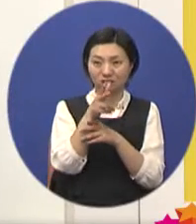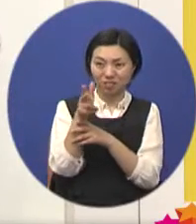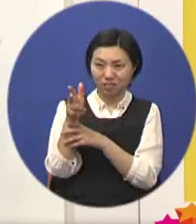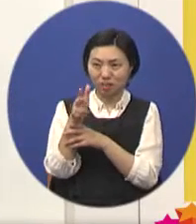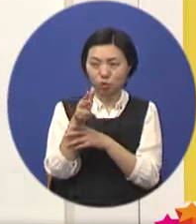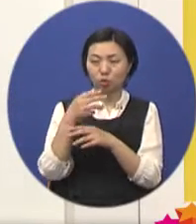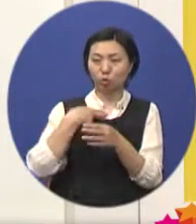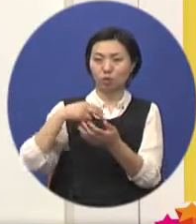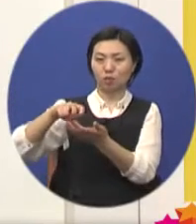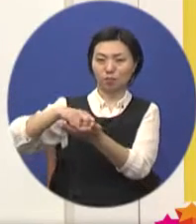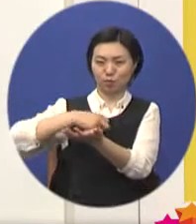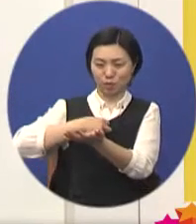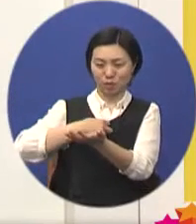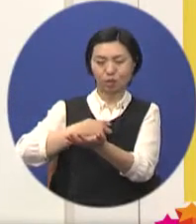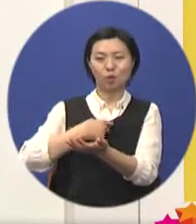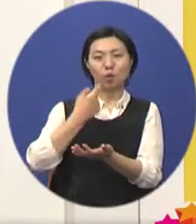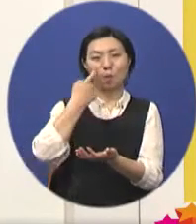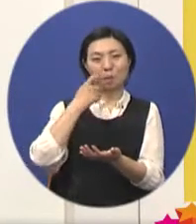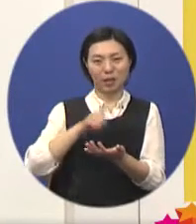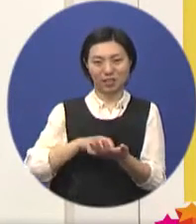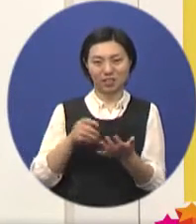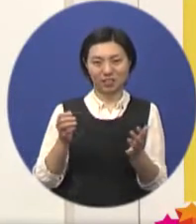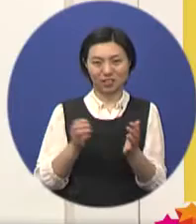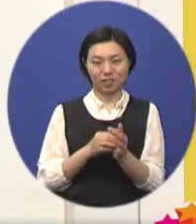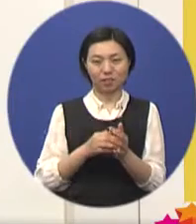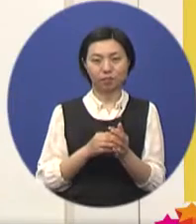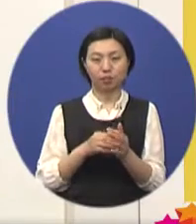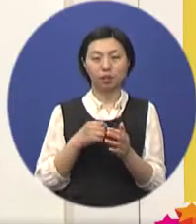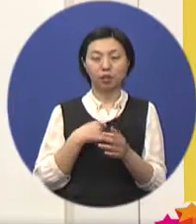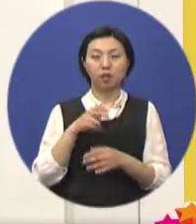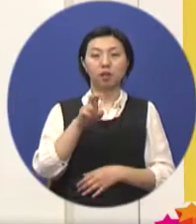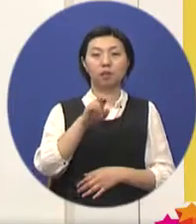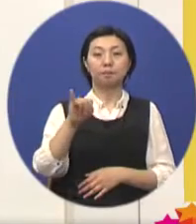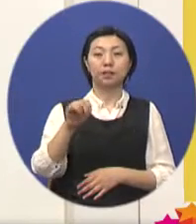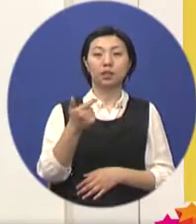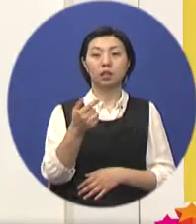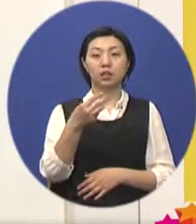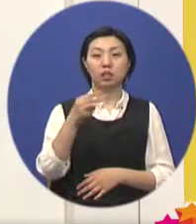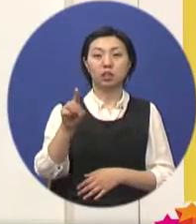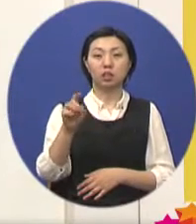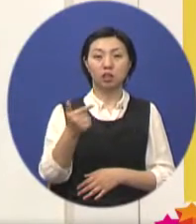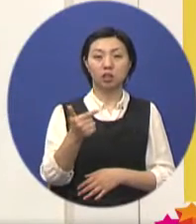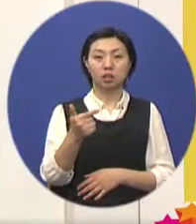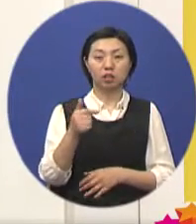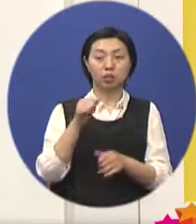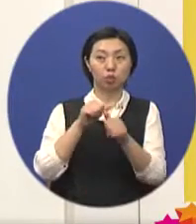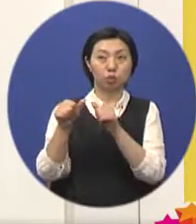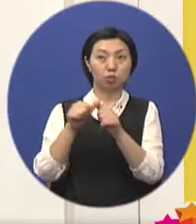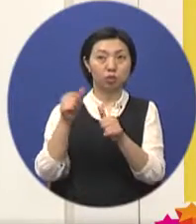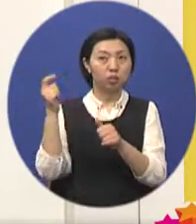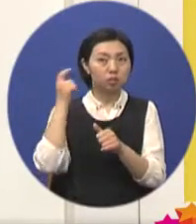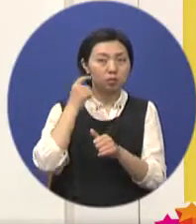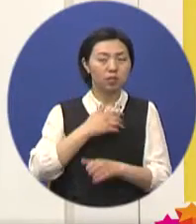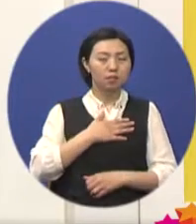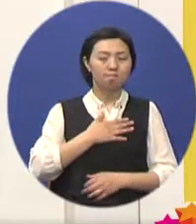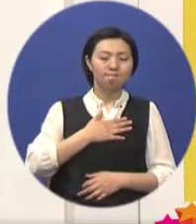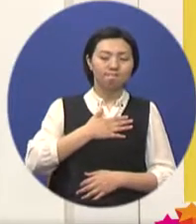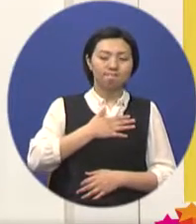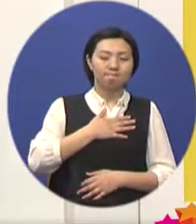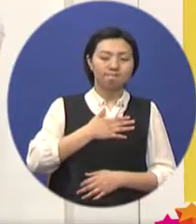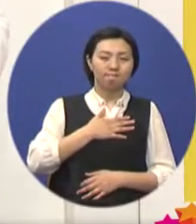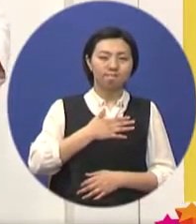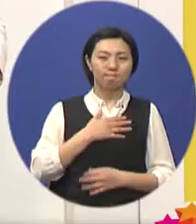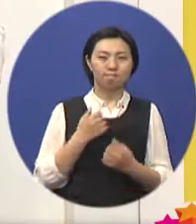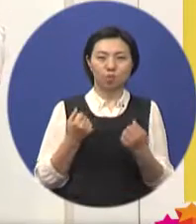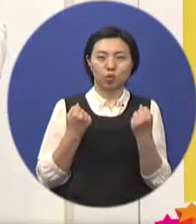봤어요. 아, 네. 네. 난 우리 미란 씨만 이렇게. 소식을 들으며 네. 제 기분이 엔돌핀이